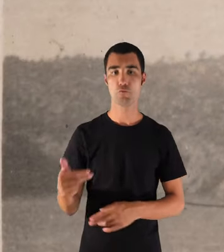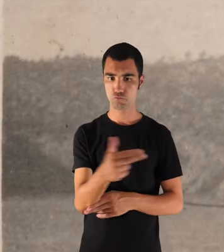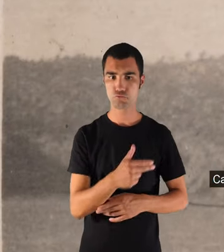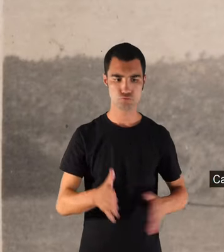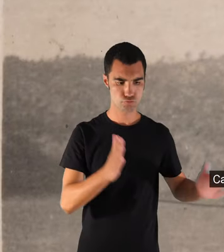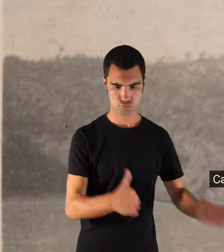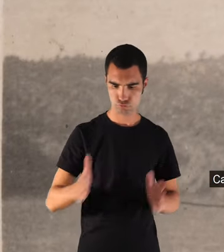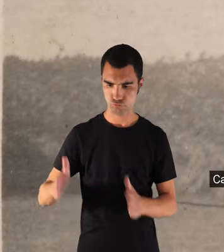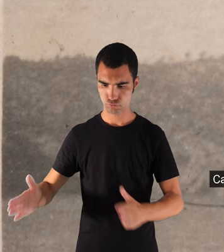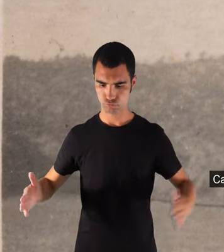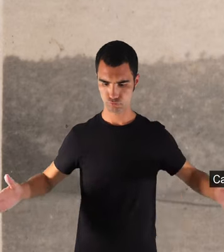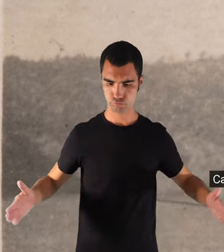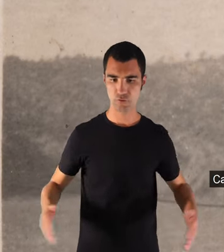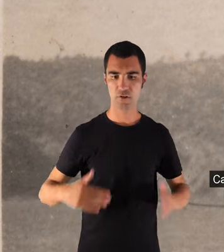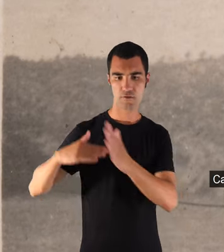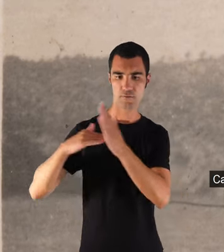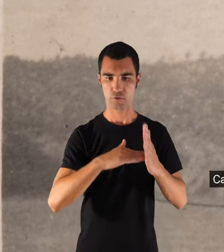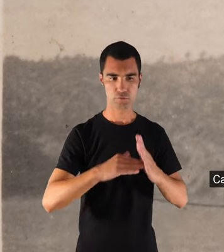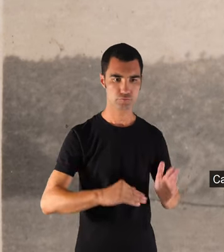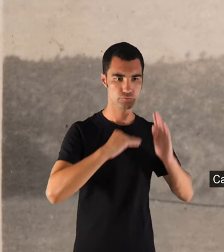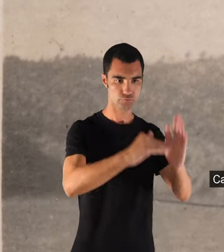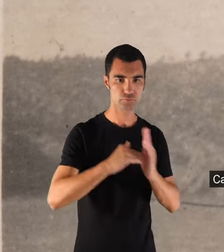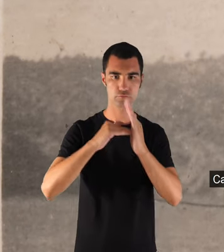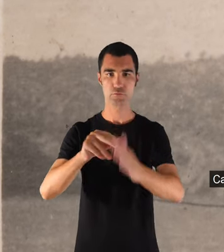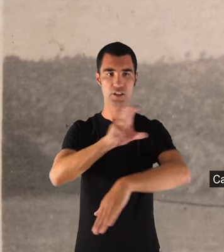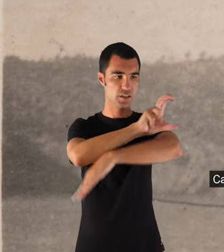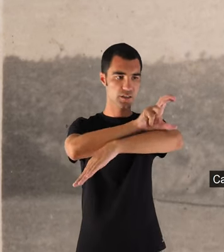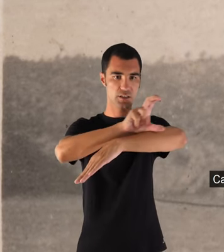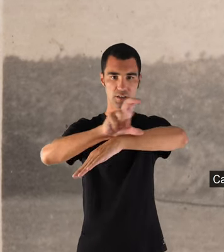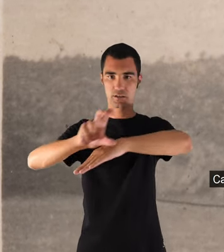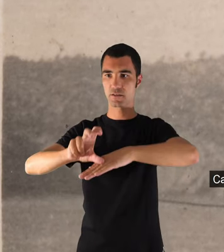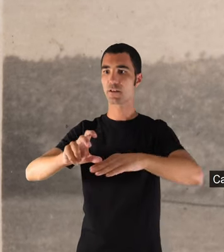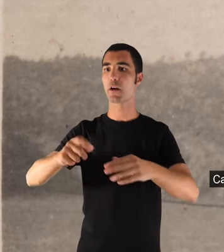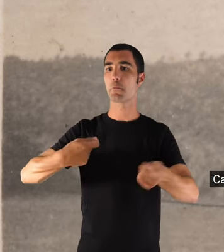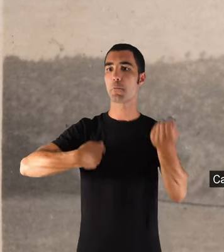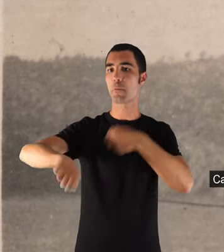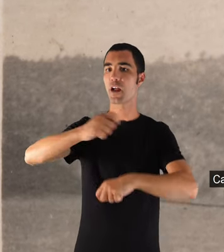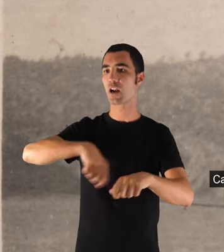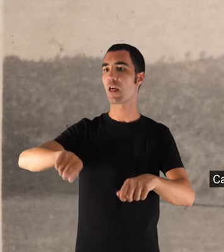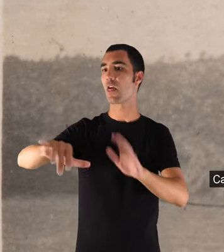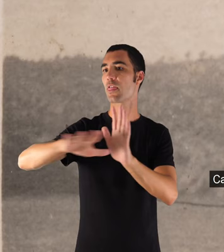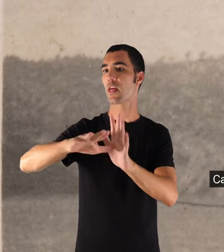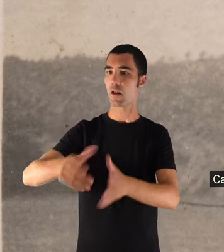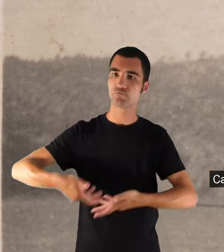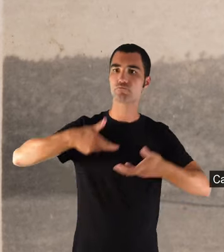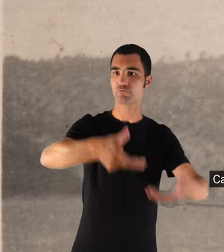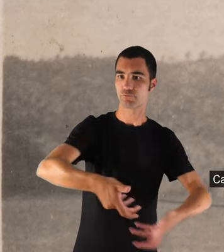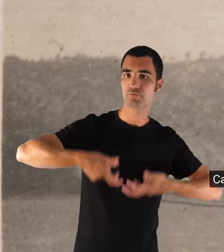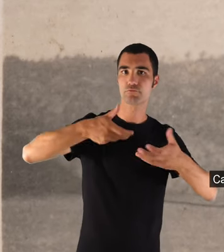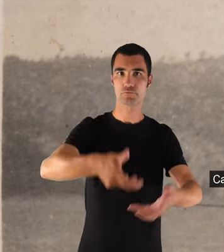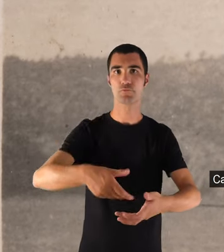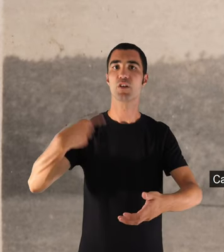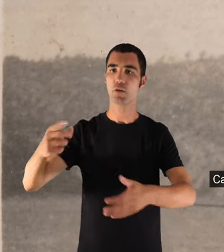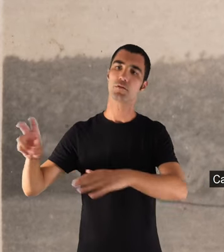caixons. Carregaven la vagoneta, el tramvia la deixava davant del mercat i descarregaven i llavors se'n tornava